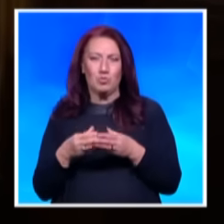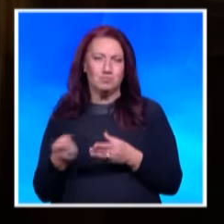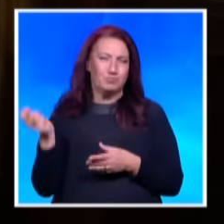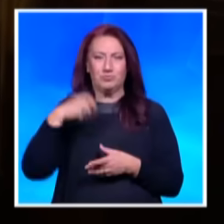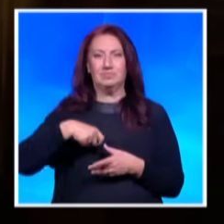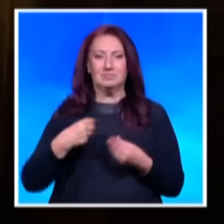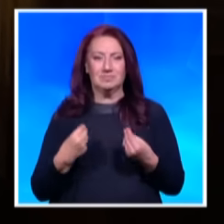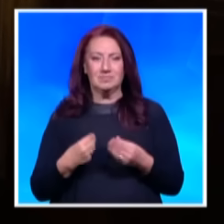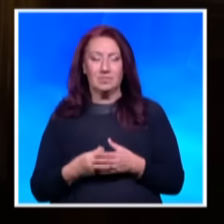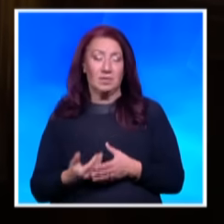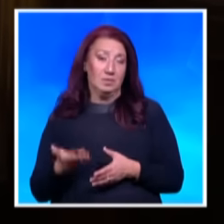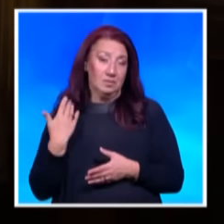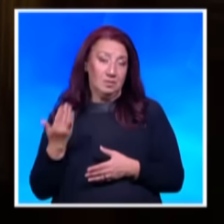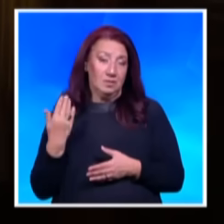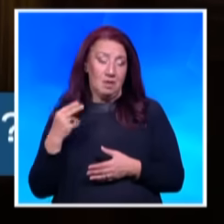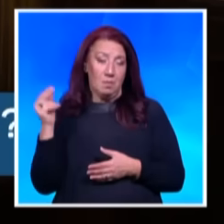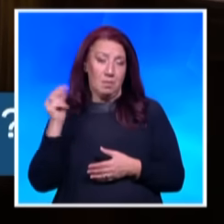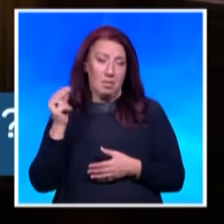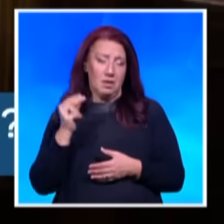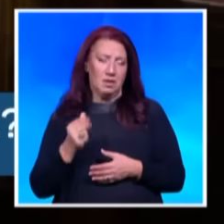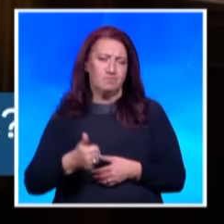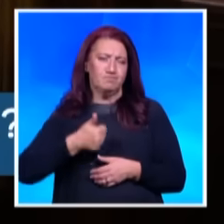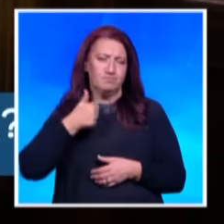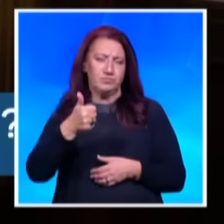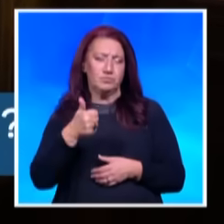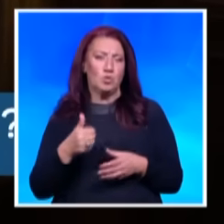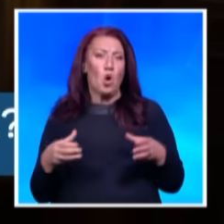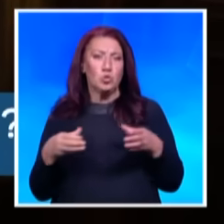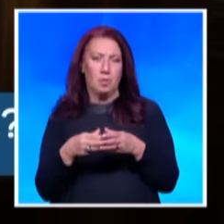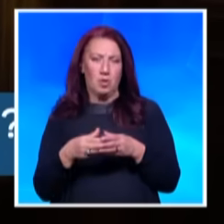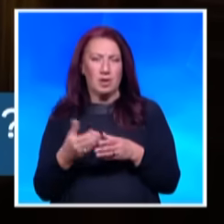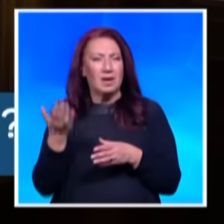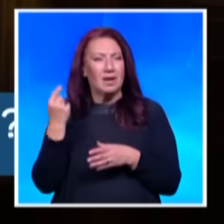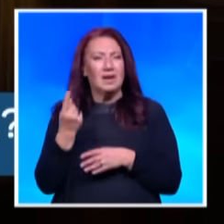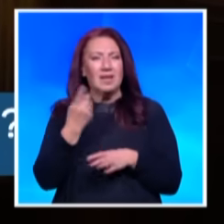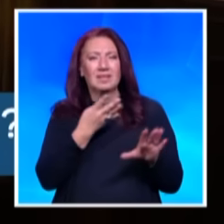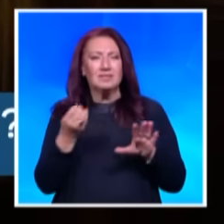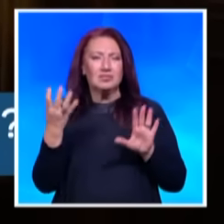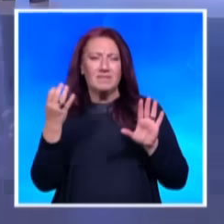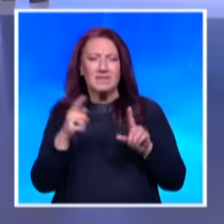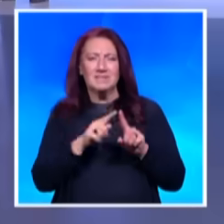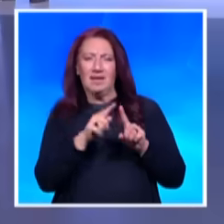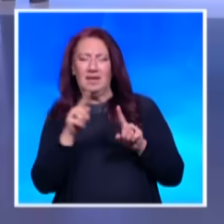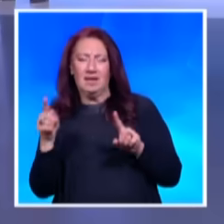Българите са били много добър отбор през 90-те, но сега не знам.